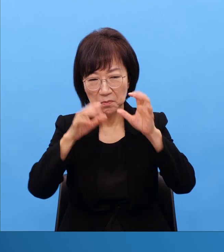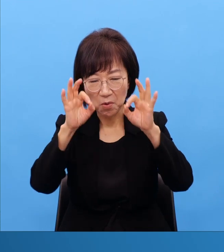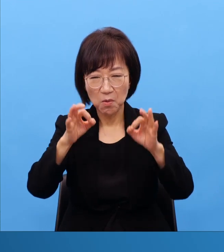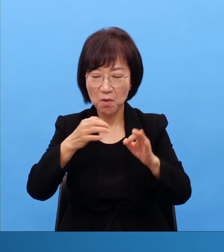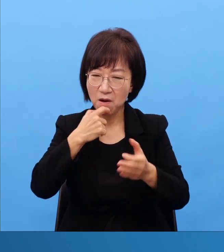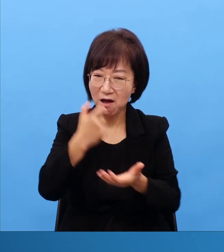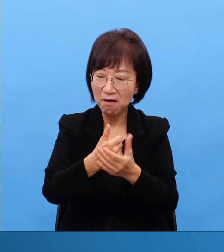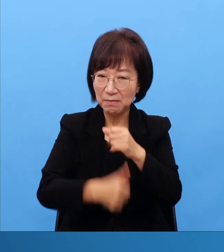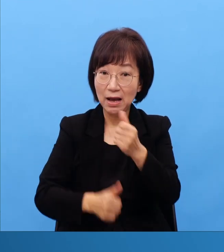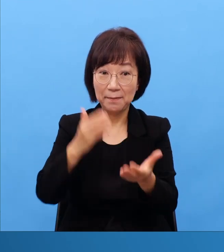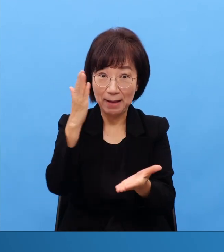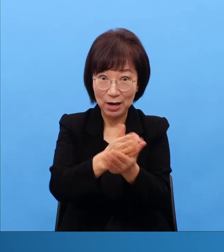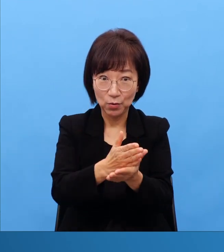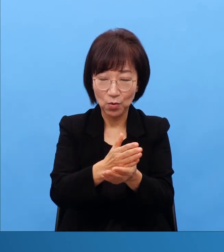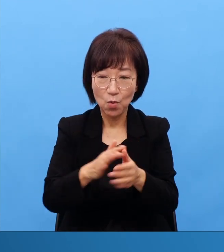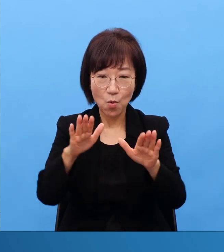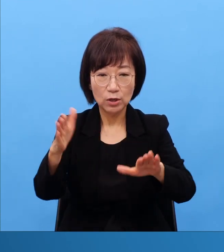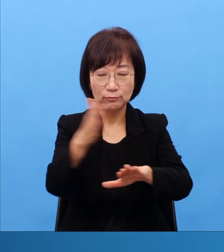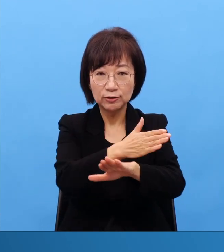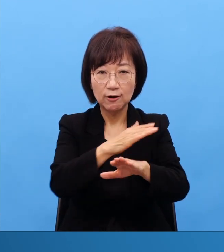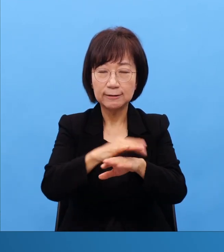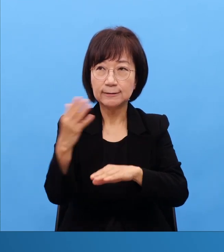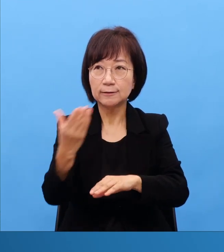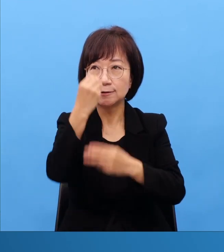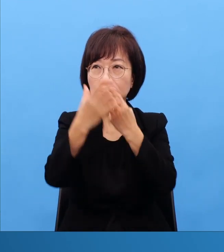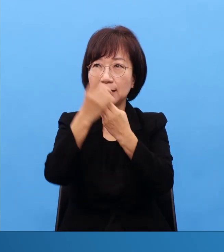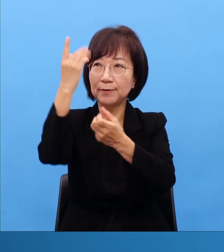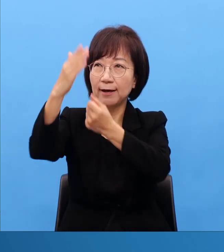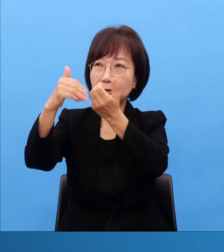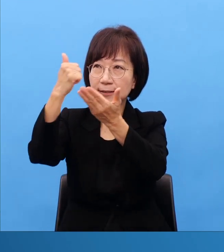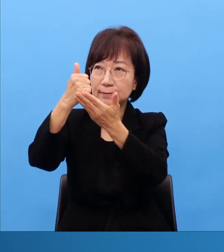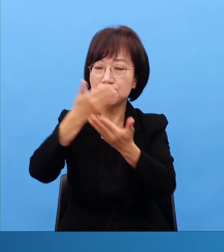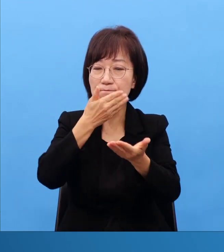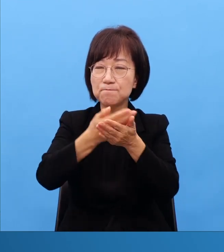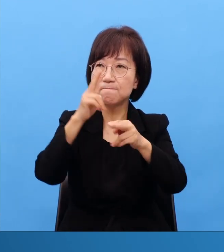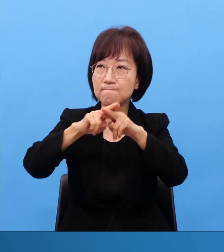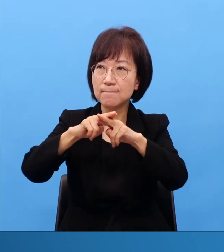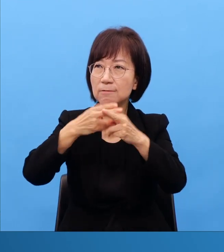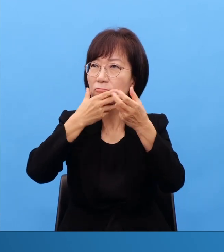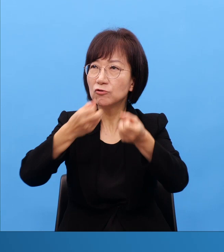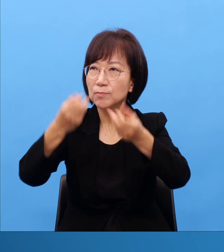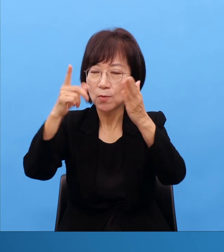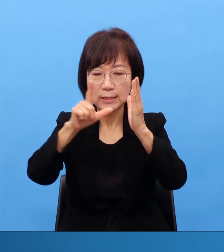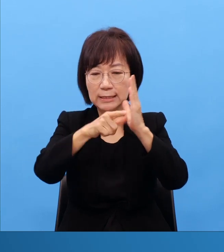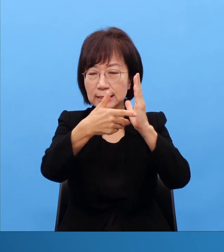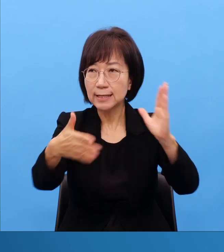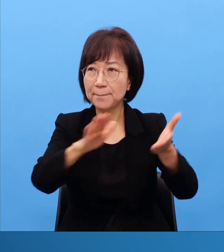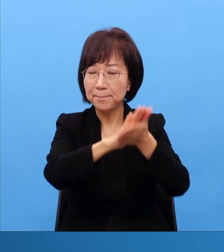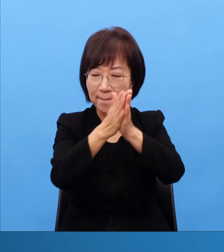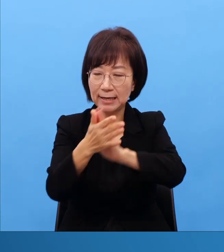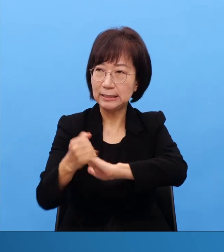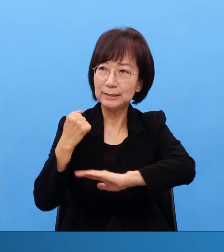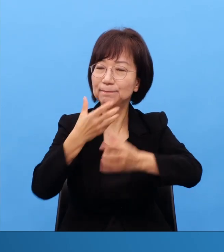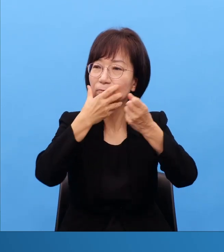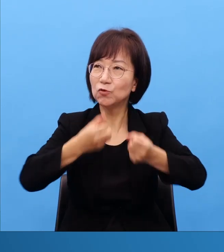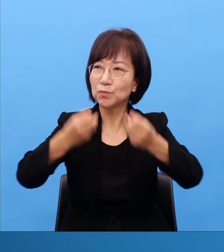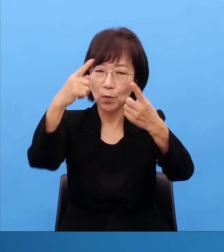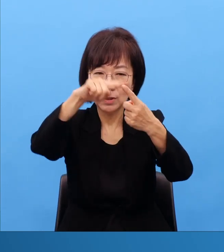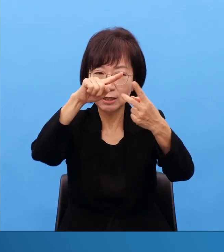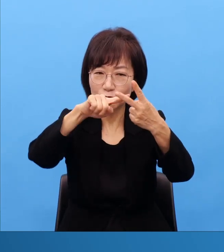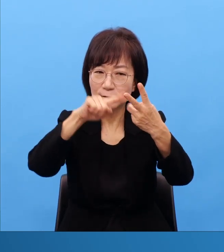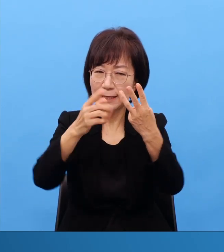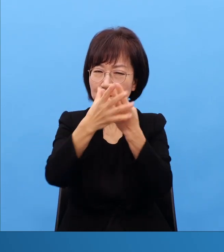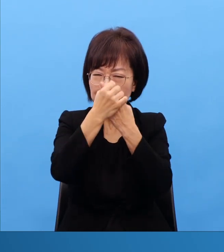성삼위 하나님의 보좌의 축복과 신의 바꾸는 축복을 정식기도로 누리시라. And so do not be deceived. We don't have a lot of time to speak of this at